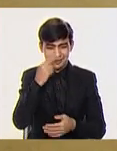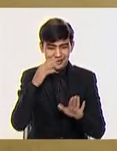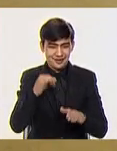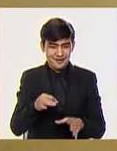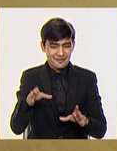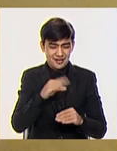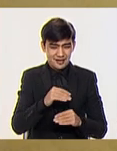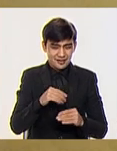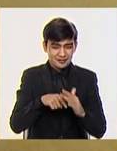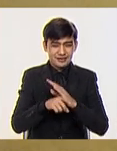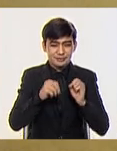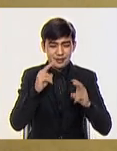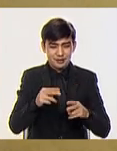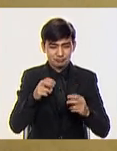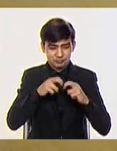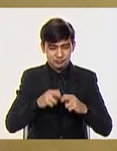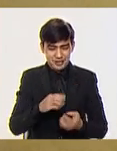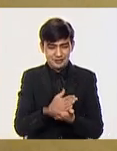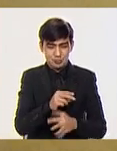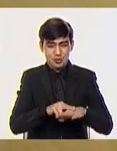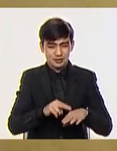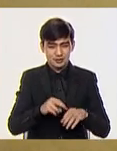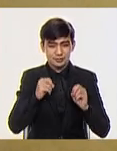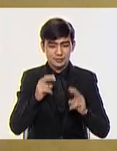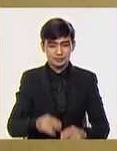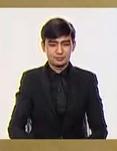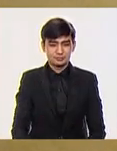все обстоятельства разносторонний изучается сотрудниками полиции